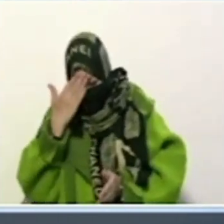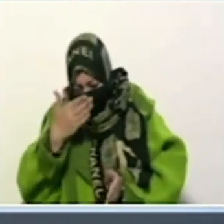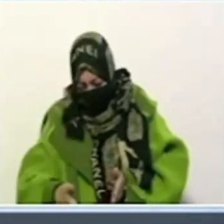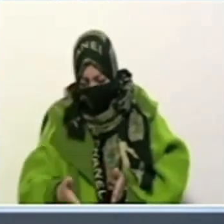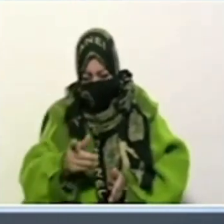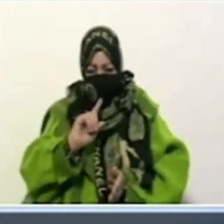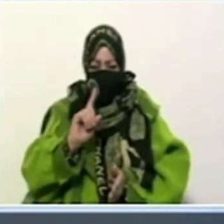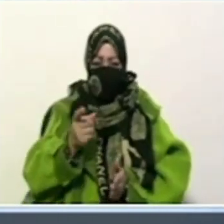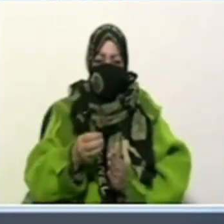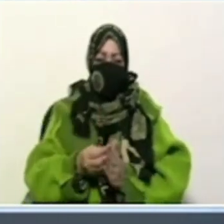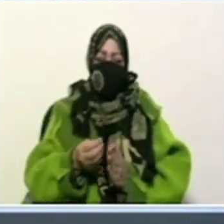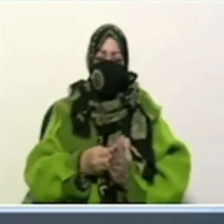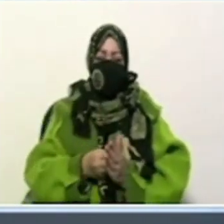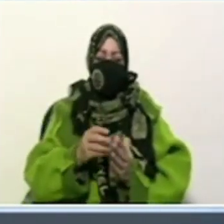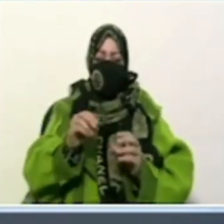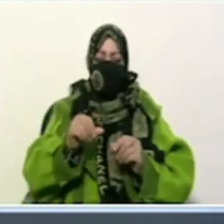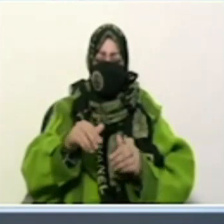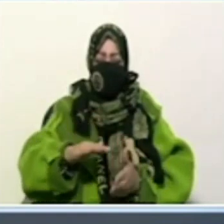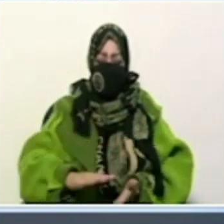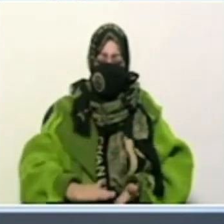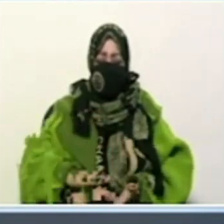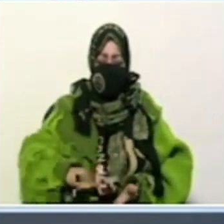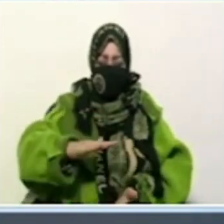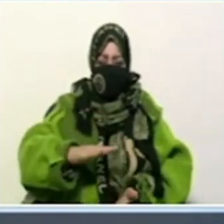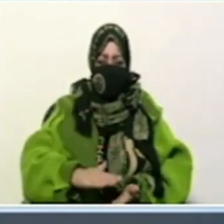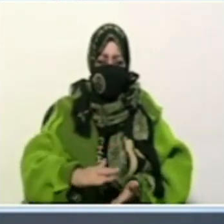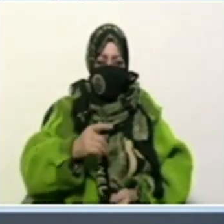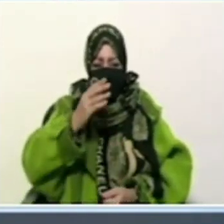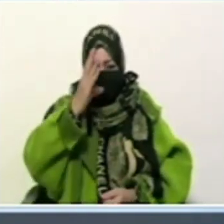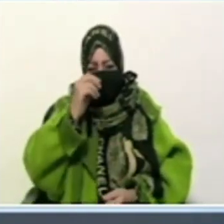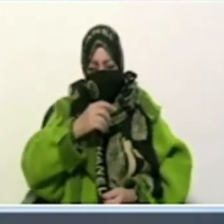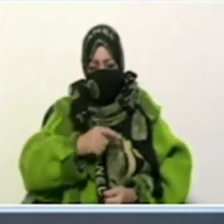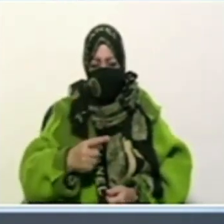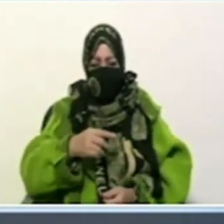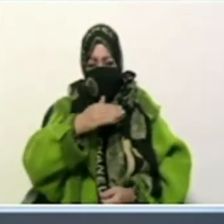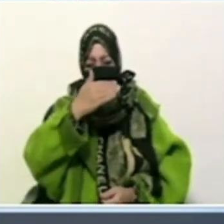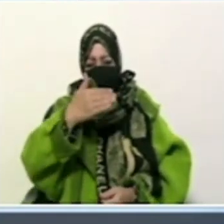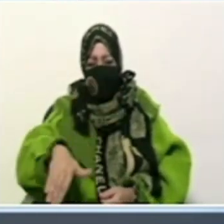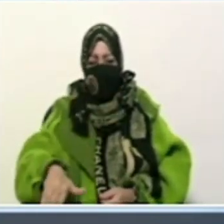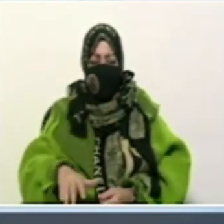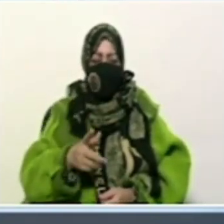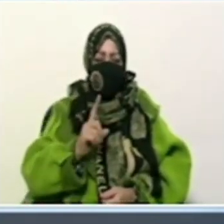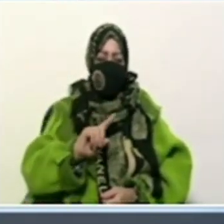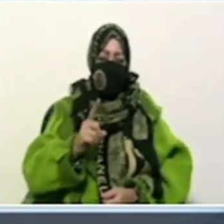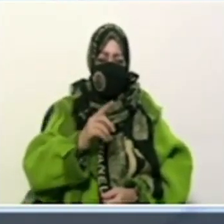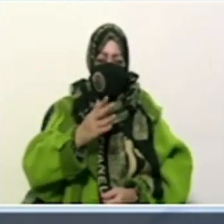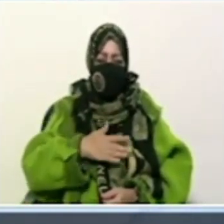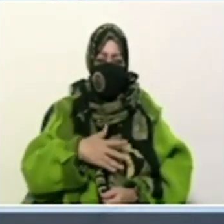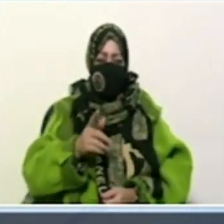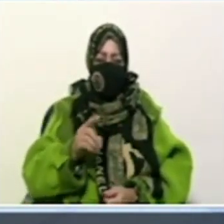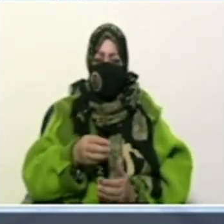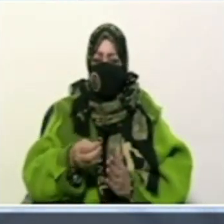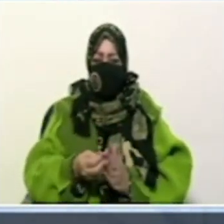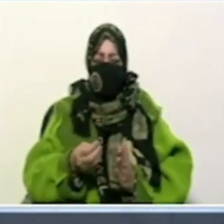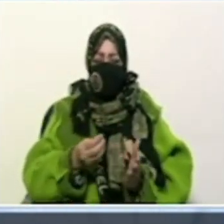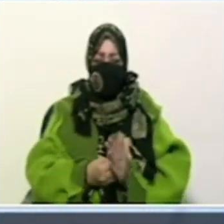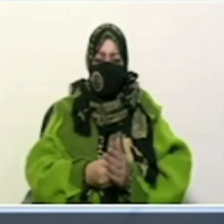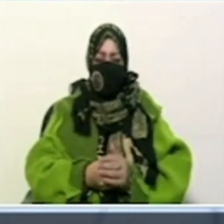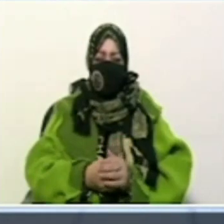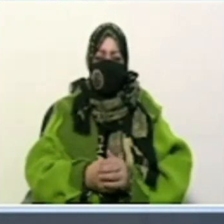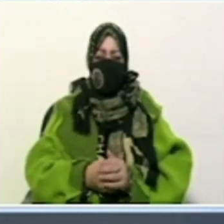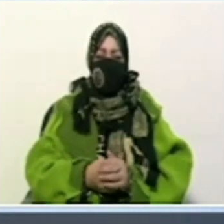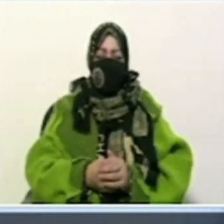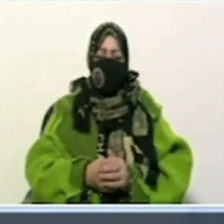السجود عليه، فإذا اعتبرت هذا سجود لا يصح، لا تصح الصلاة، وإنما يعتبر هذا من باب الإيماء، وإذا اعتبرت